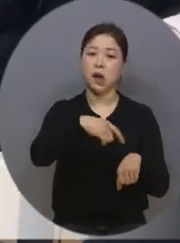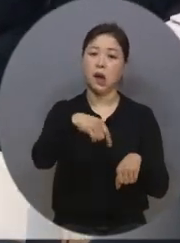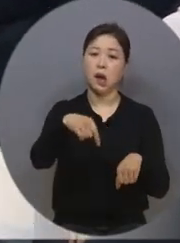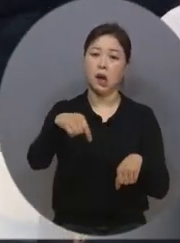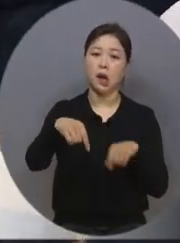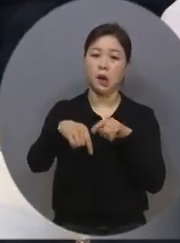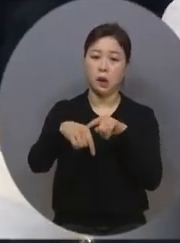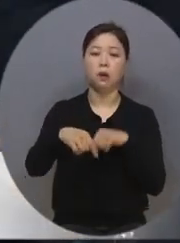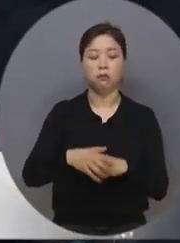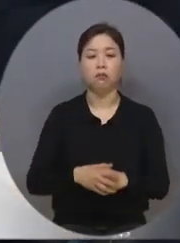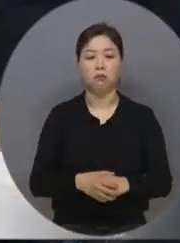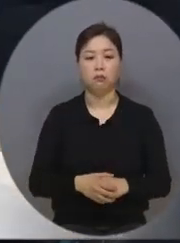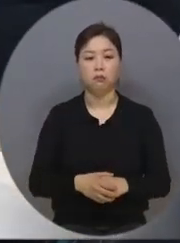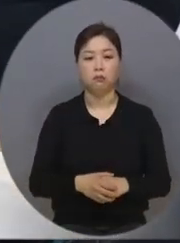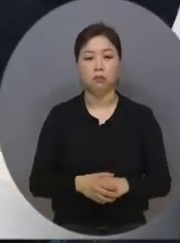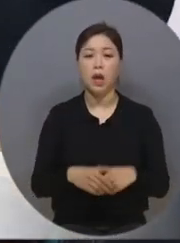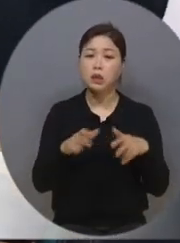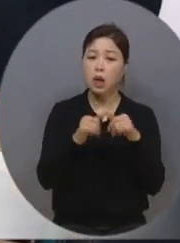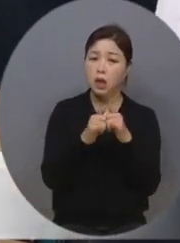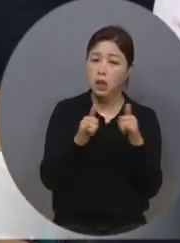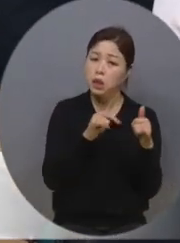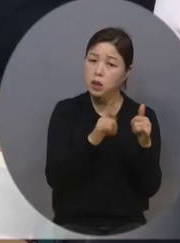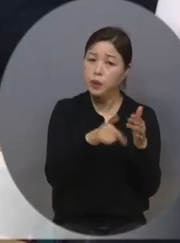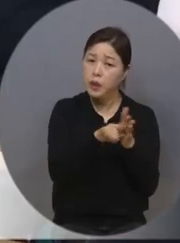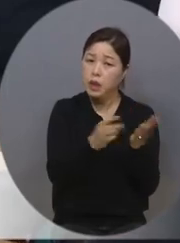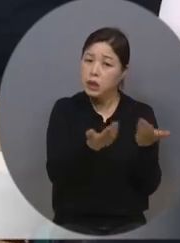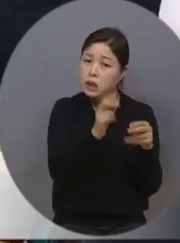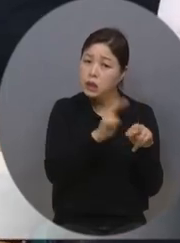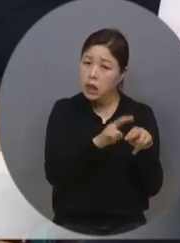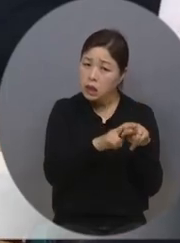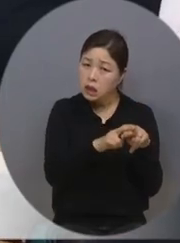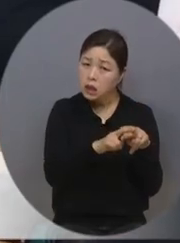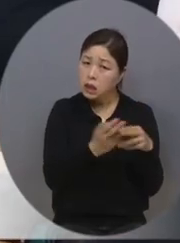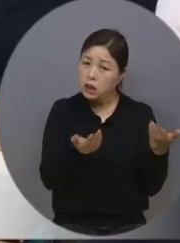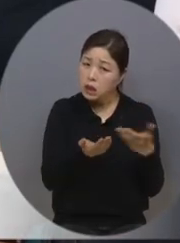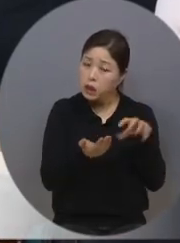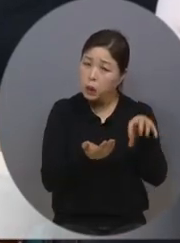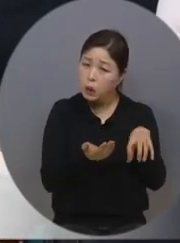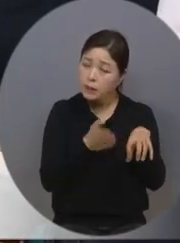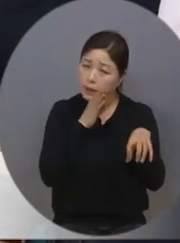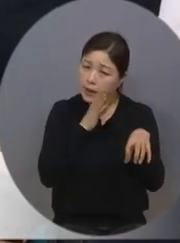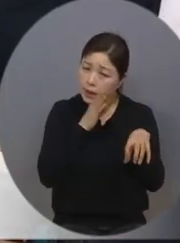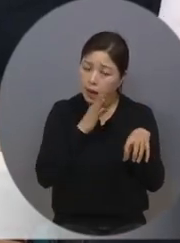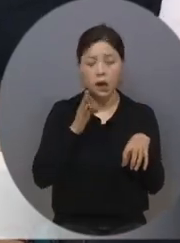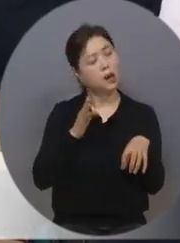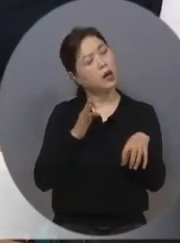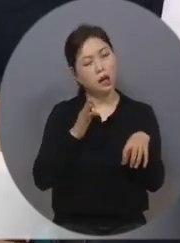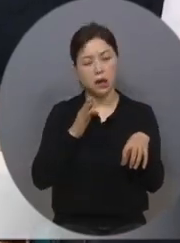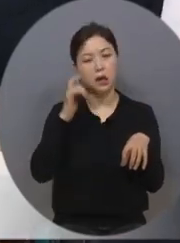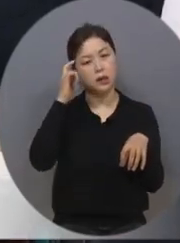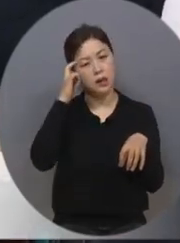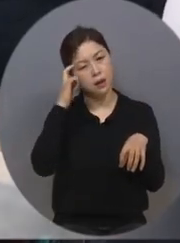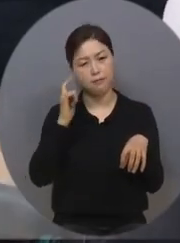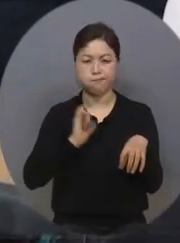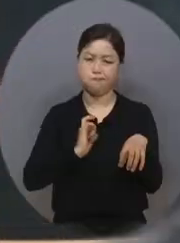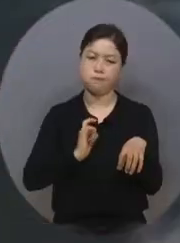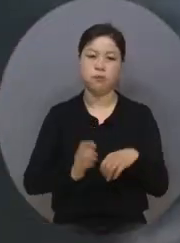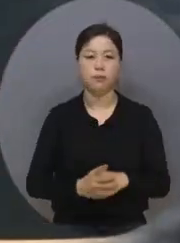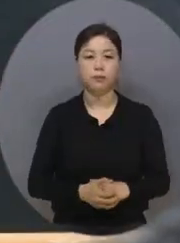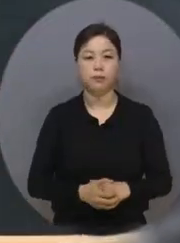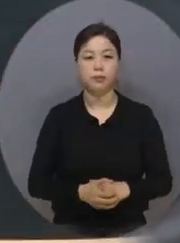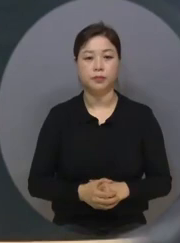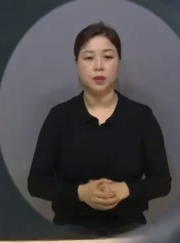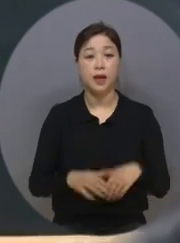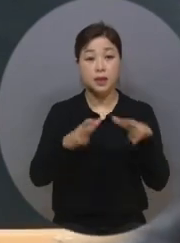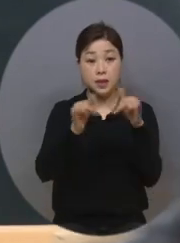시간되면 이제 가는 거고. 이게 무슨 장애인들한테 일자리고 직장이고 그런 건가라는 생각을 많이 해왔거든요.